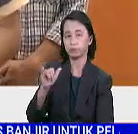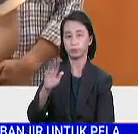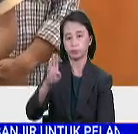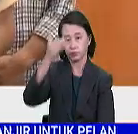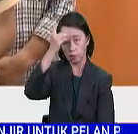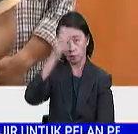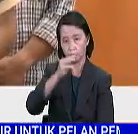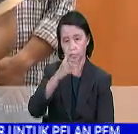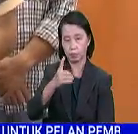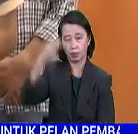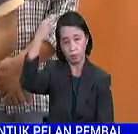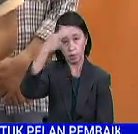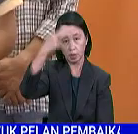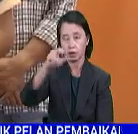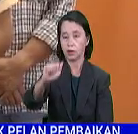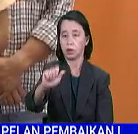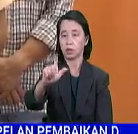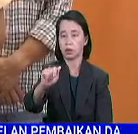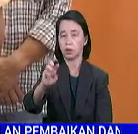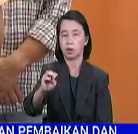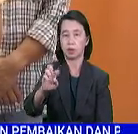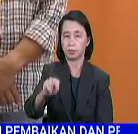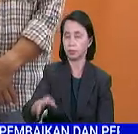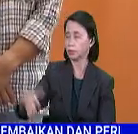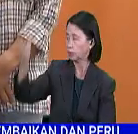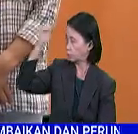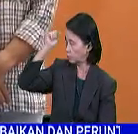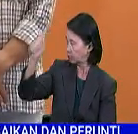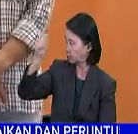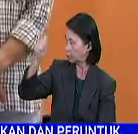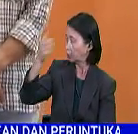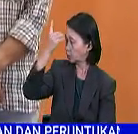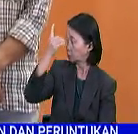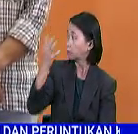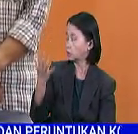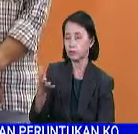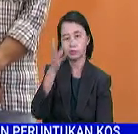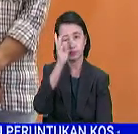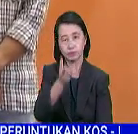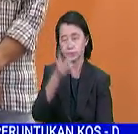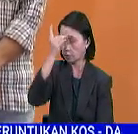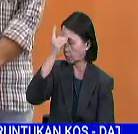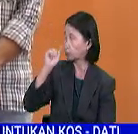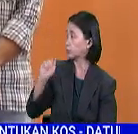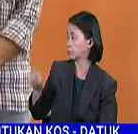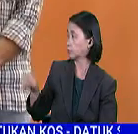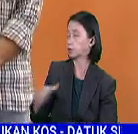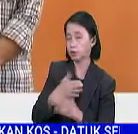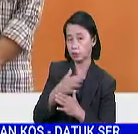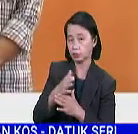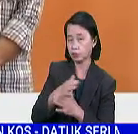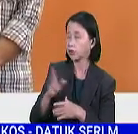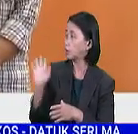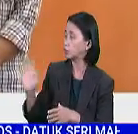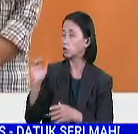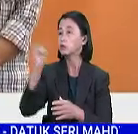berobat Datuk Muhammad bin Haji alamin by Dato Assalamualaikum Waalaikumsalam warahmatullah tua mungkin itu beli kongsikan dengan penonton kita